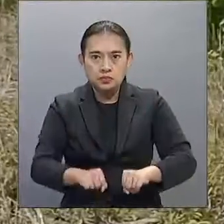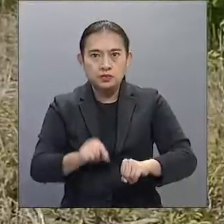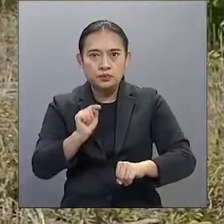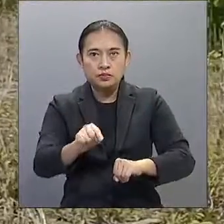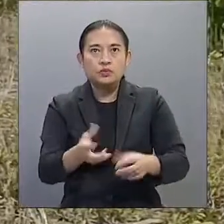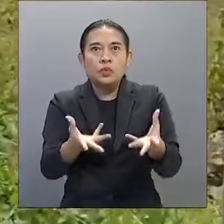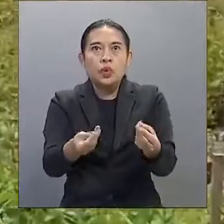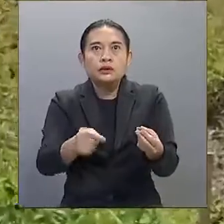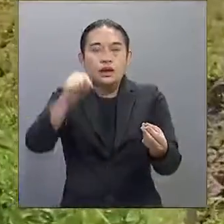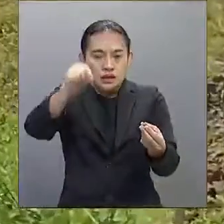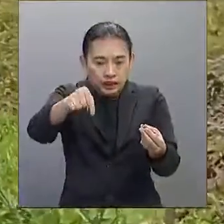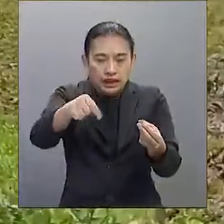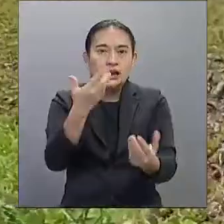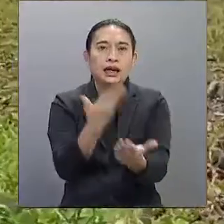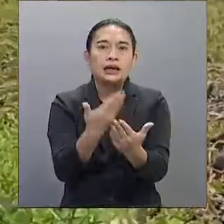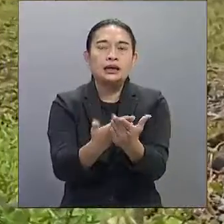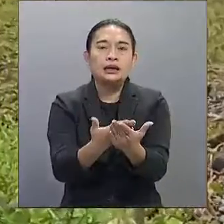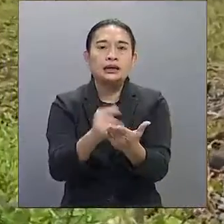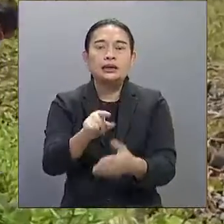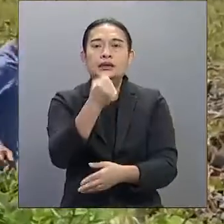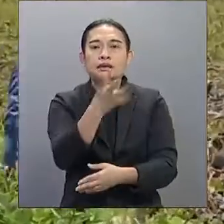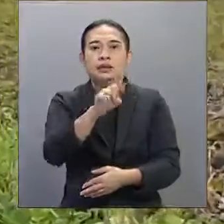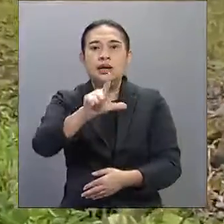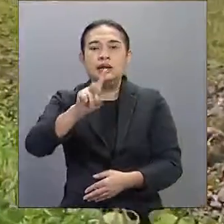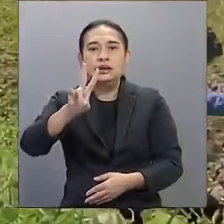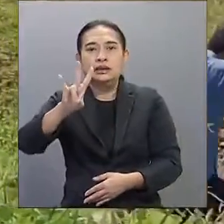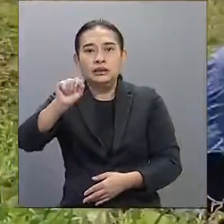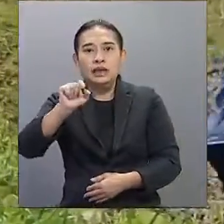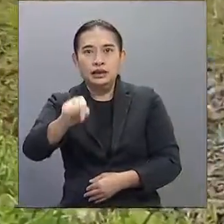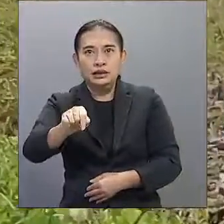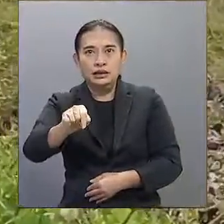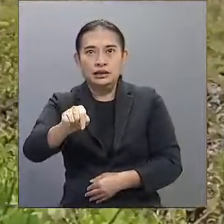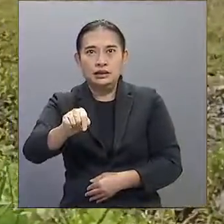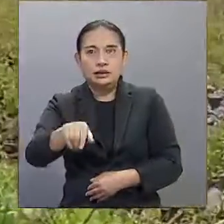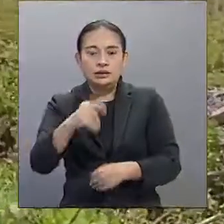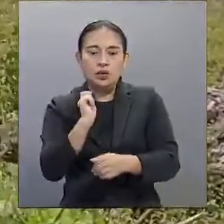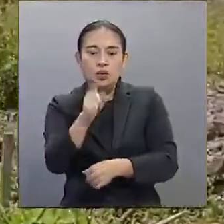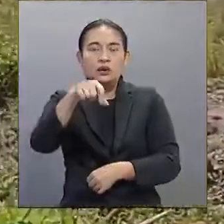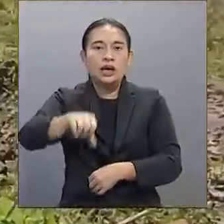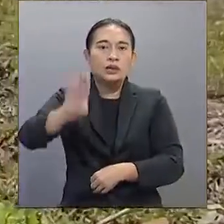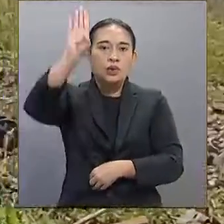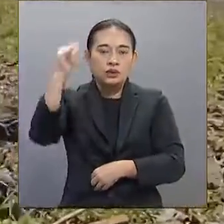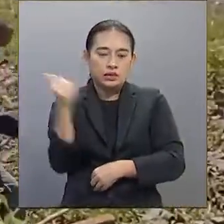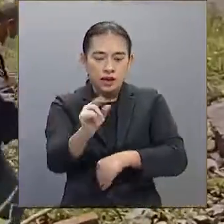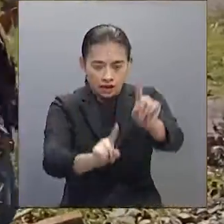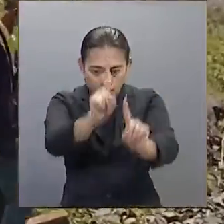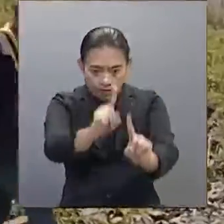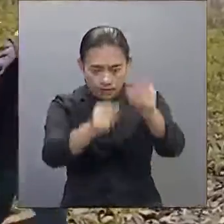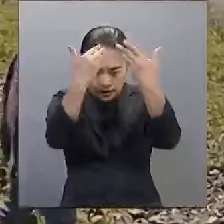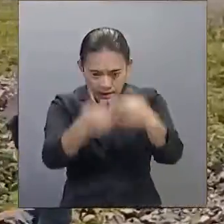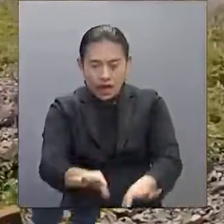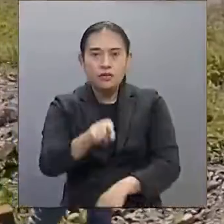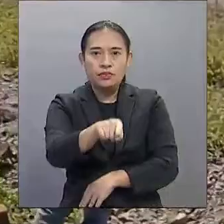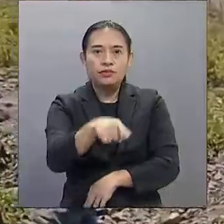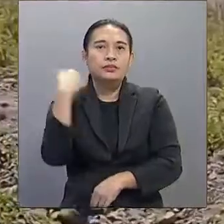of07.000 บาทเป็ราคาที่ได้วาจ้างบริษัทมาประเมิญแล้วทั้งที่